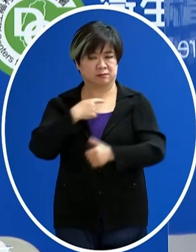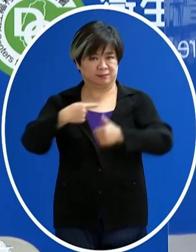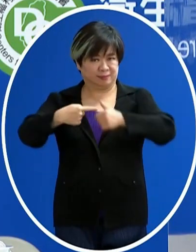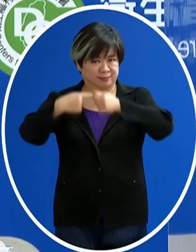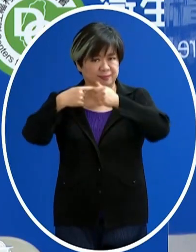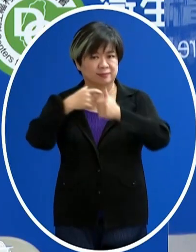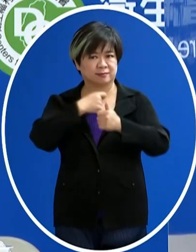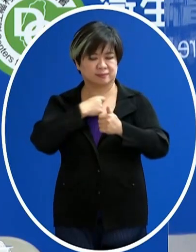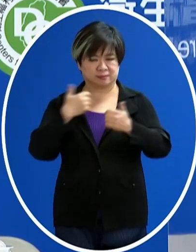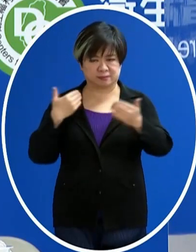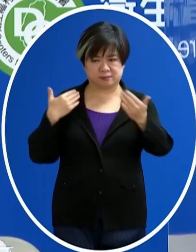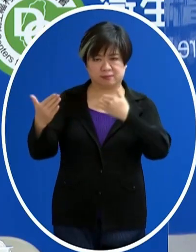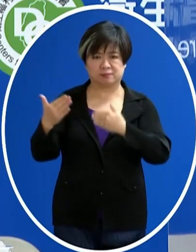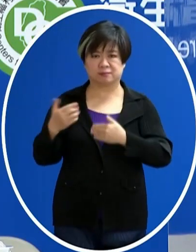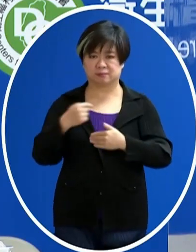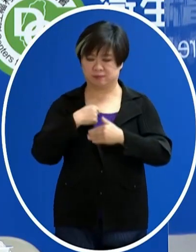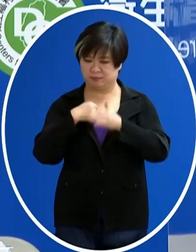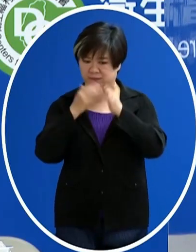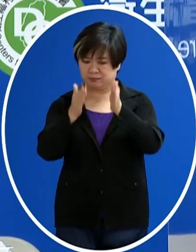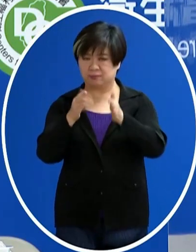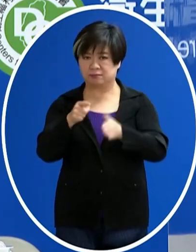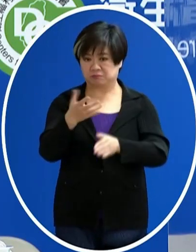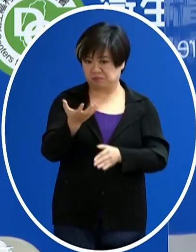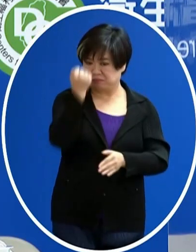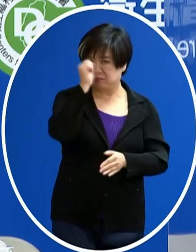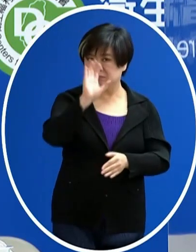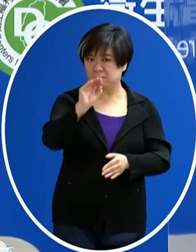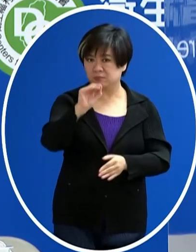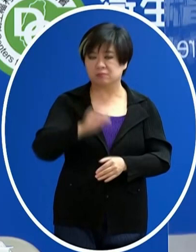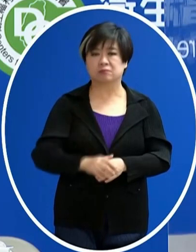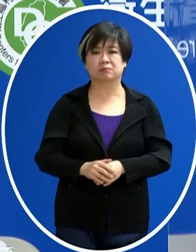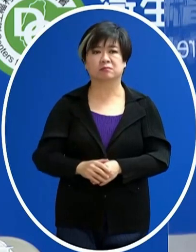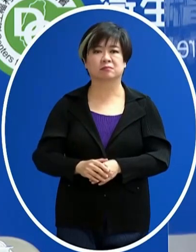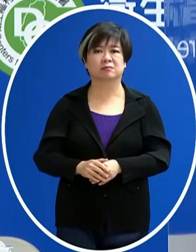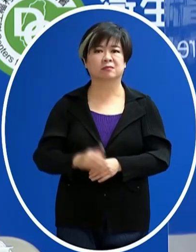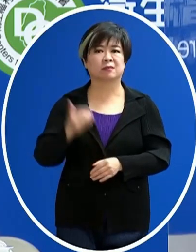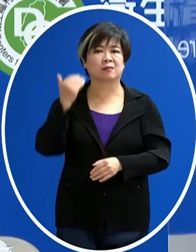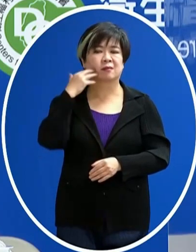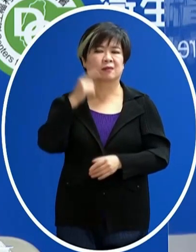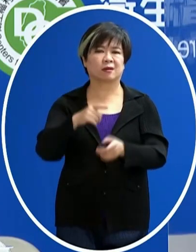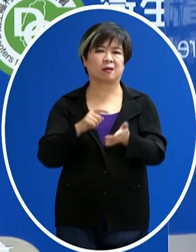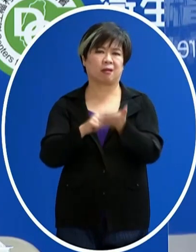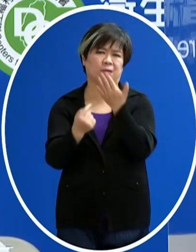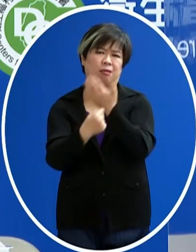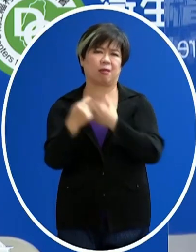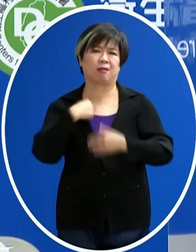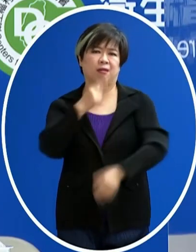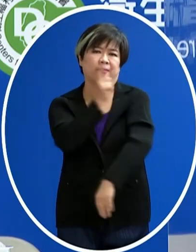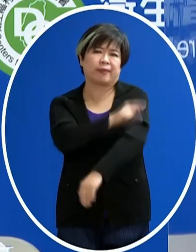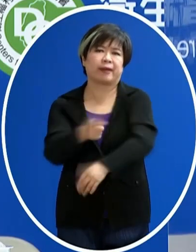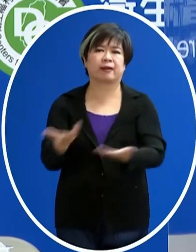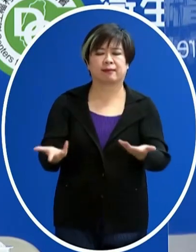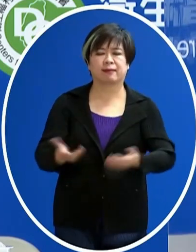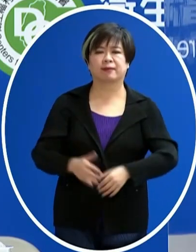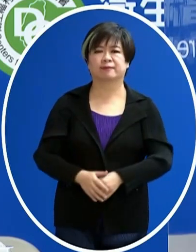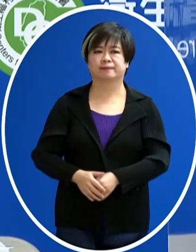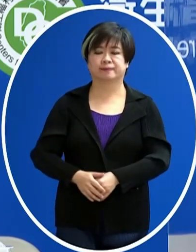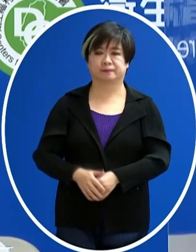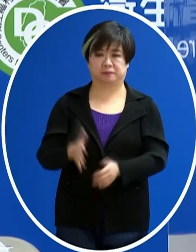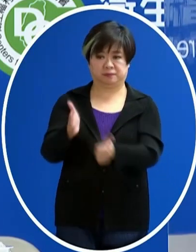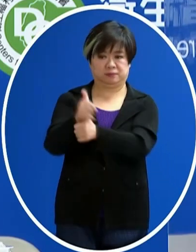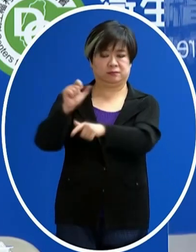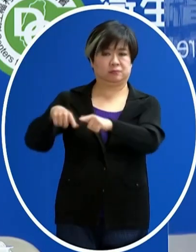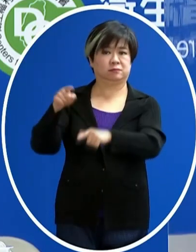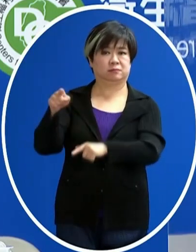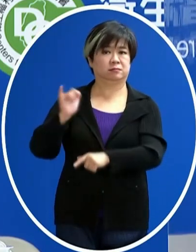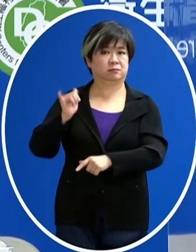一步要确认说他是不是拥有这个权利，否则我们就白谈了嘛，哦，所以大概就是那总公司一定